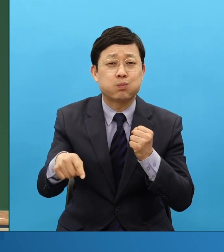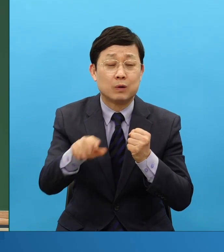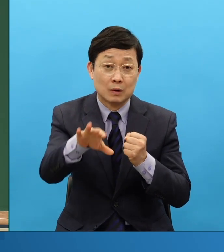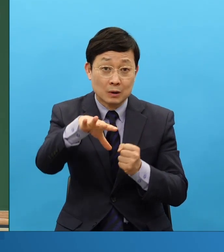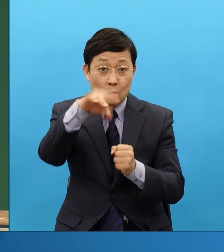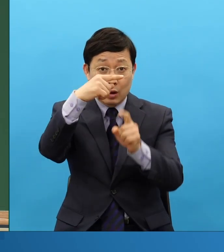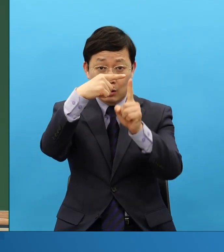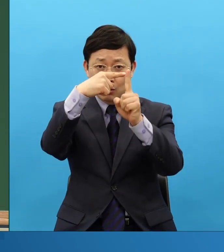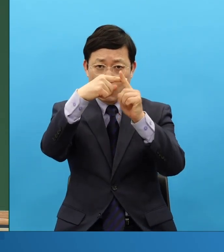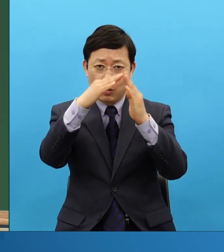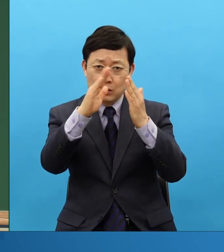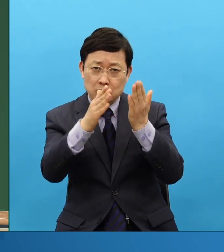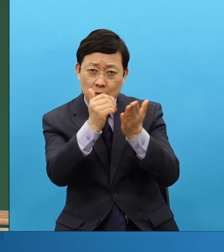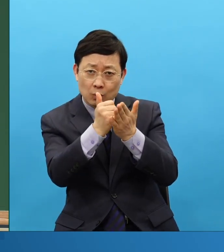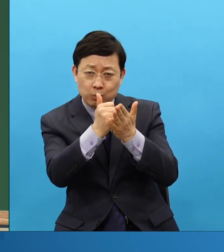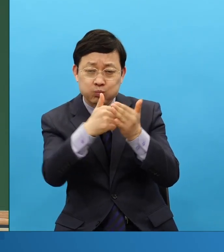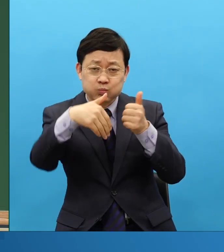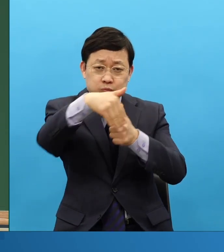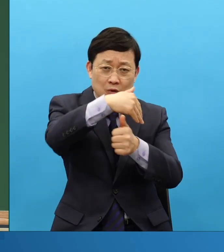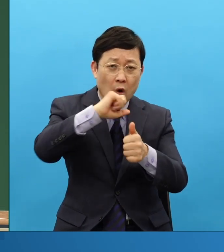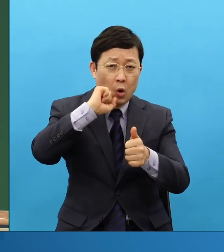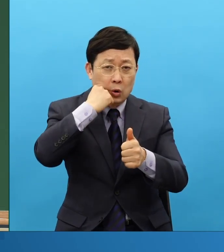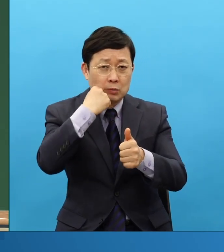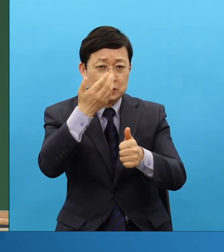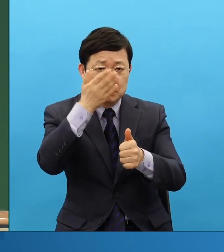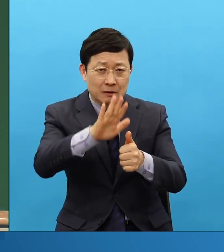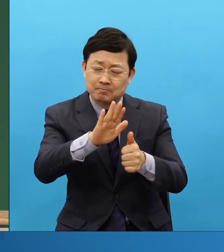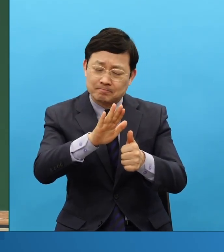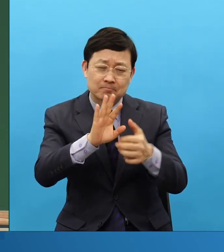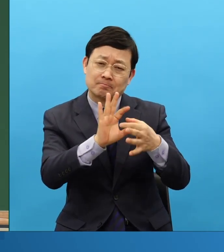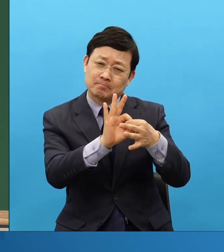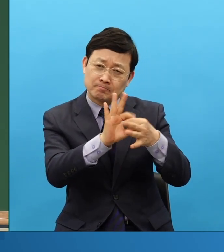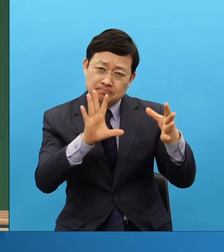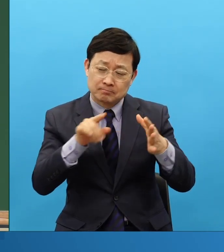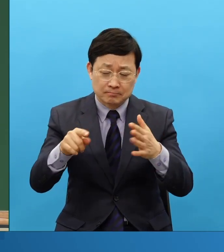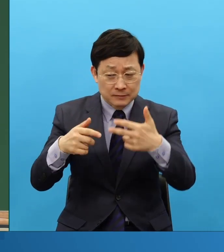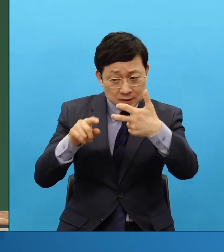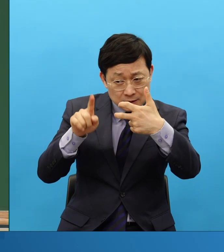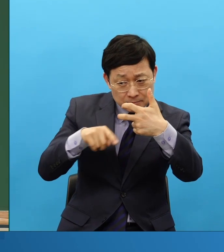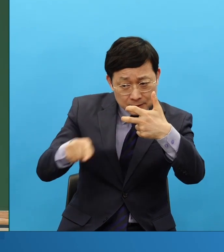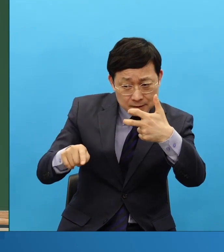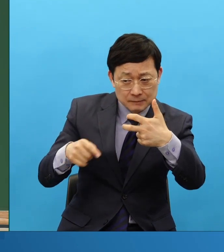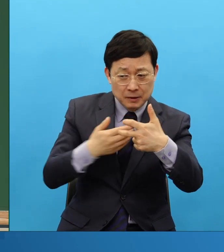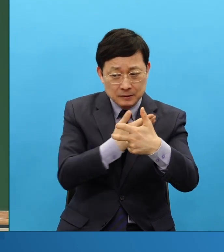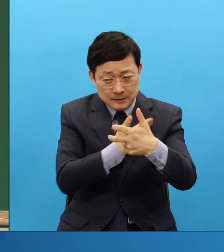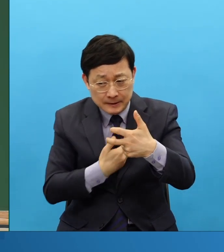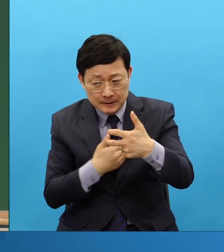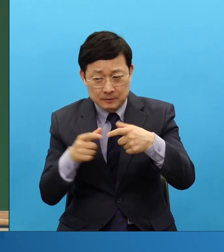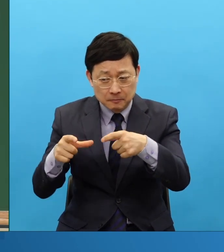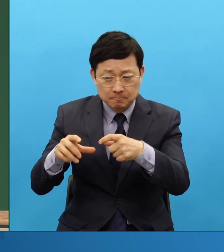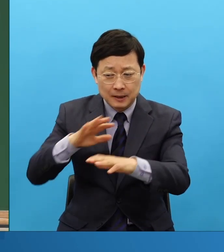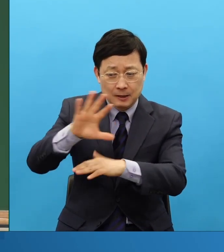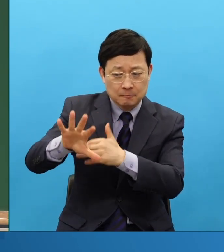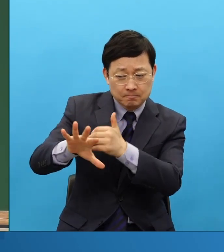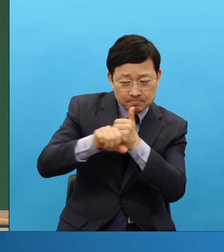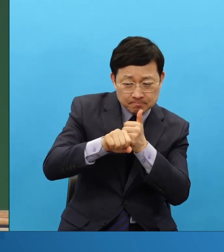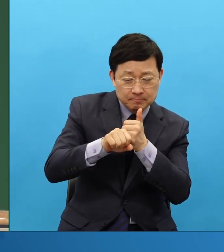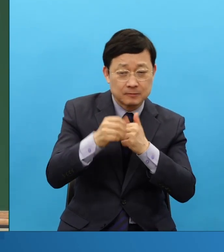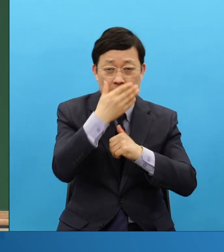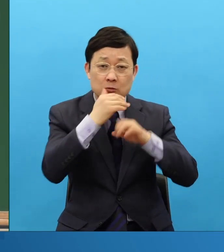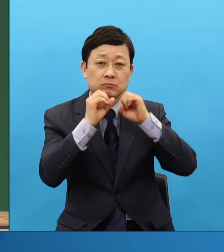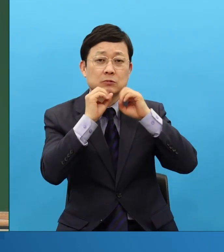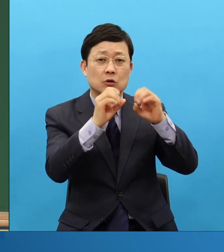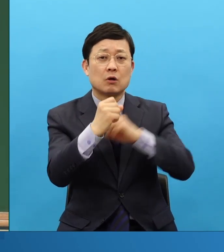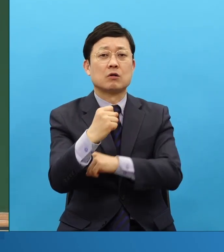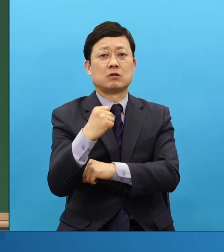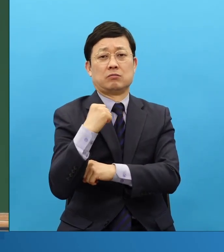굉장히 어려운 상황이었는데도 이 영향을 주었어요. And although the early church was in very severe circumstances, they gave this